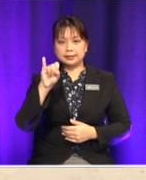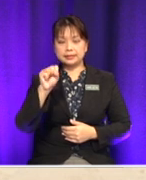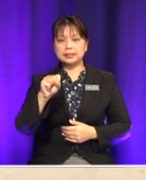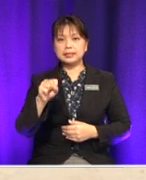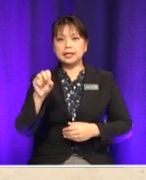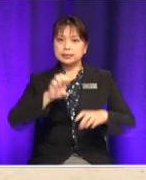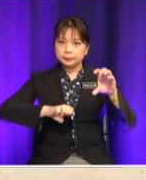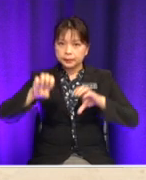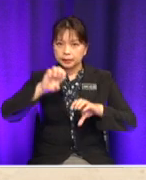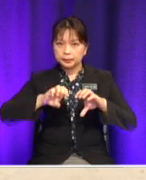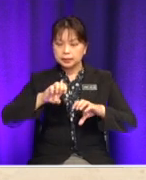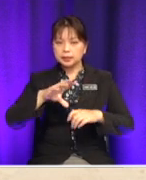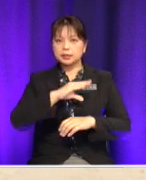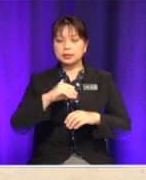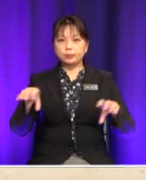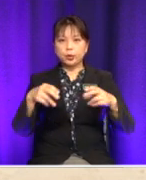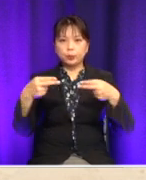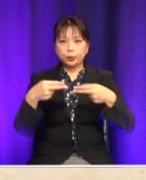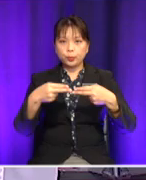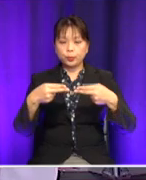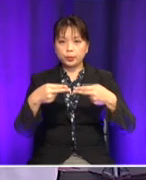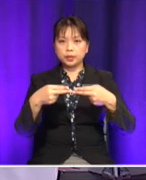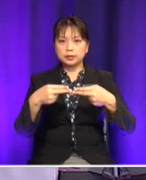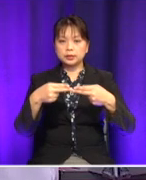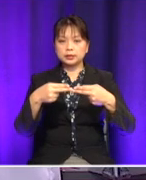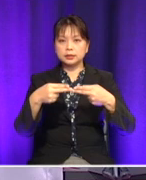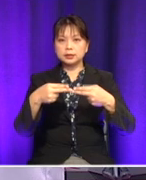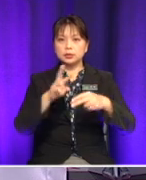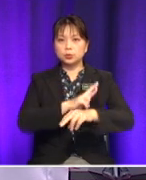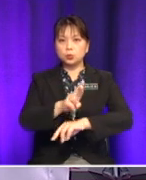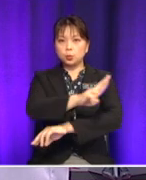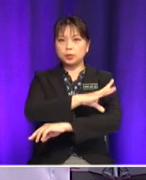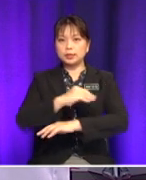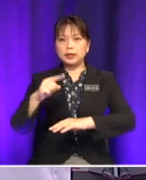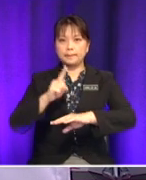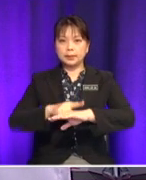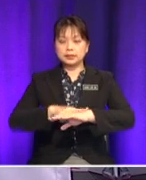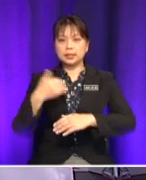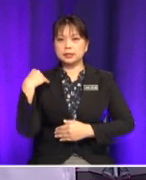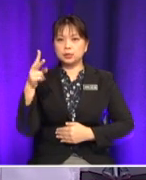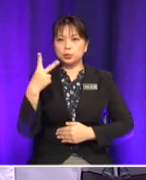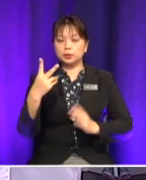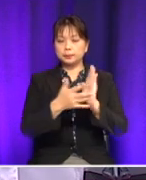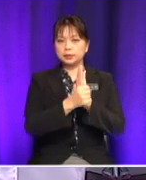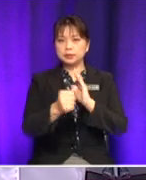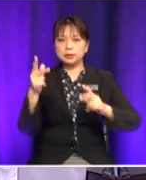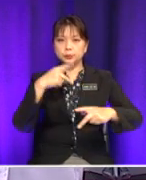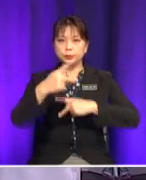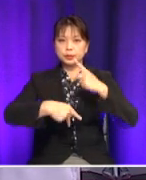dan menggunakan hubungan ruang dan massa jadi ada 12 kemahiran proses